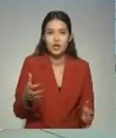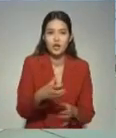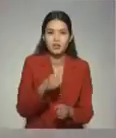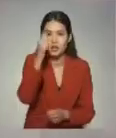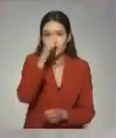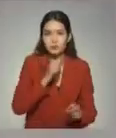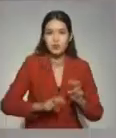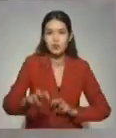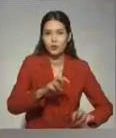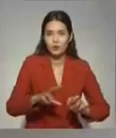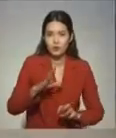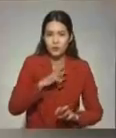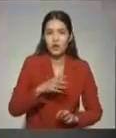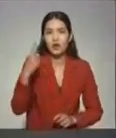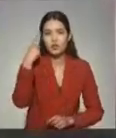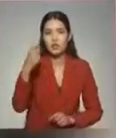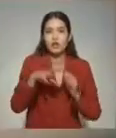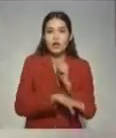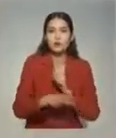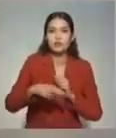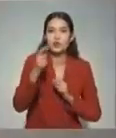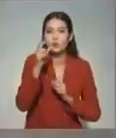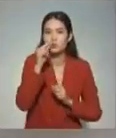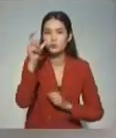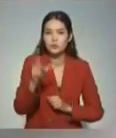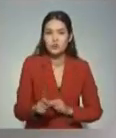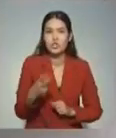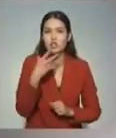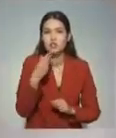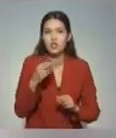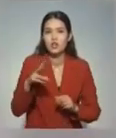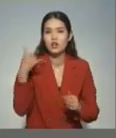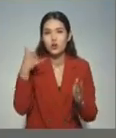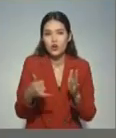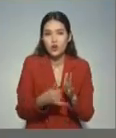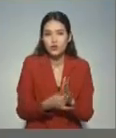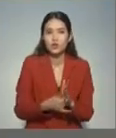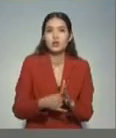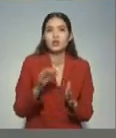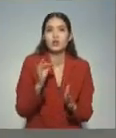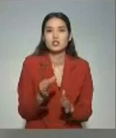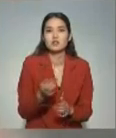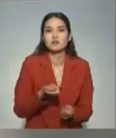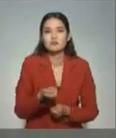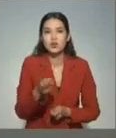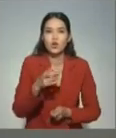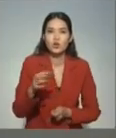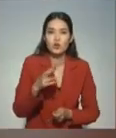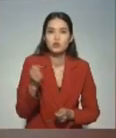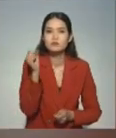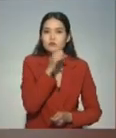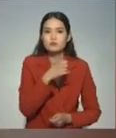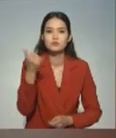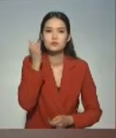розысков. Напомню, в конце декабря двое мужчин ворвались в салон сотовой связи. Угрожая ножами, связали продавца и похитили